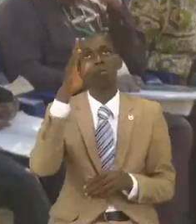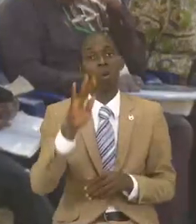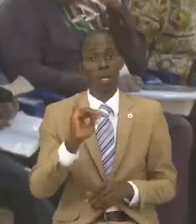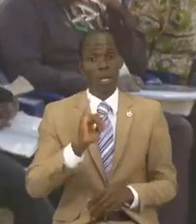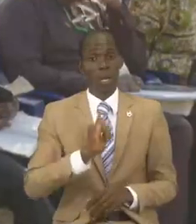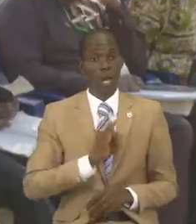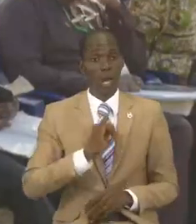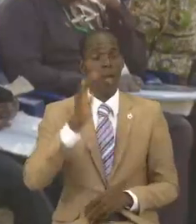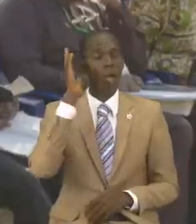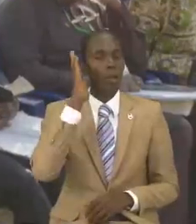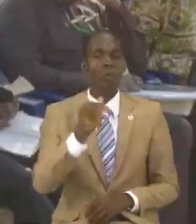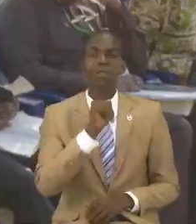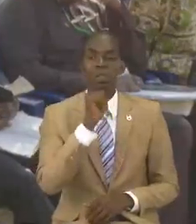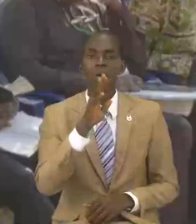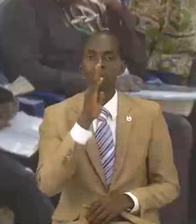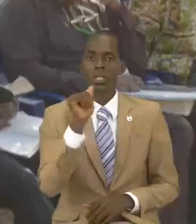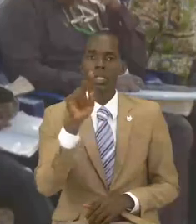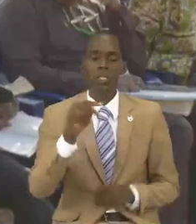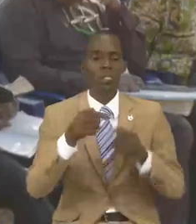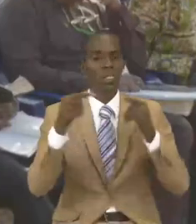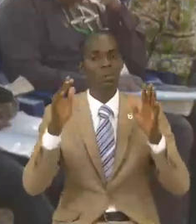Ne serai pas un ennemi de Dieu.